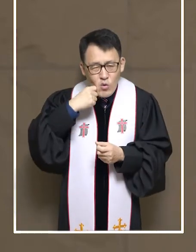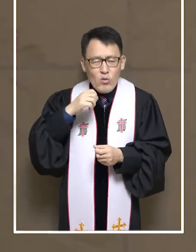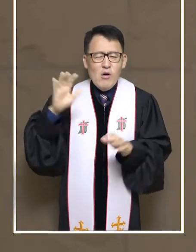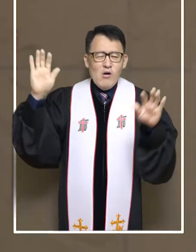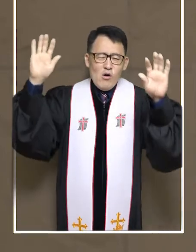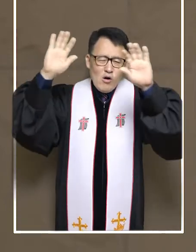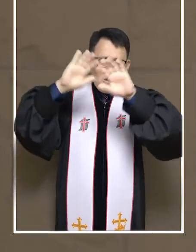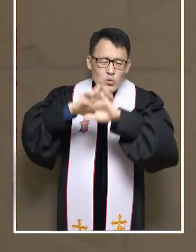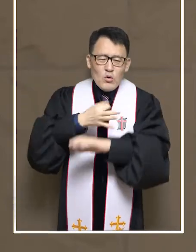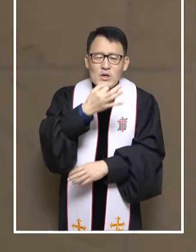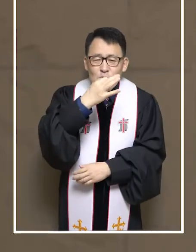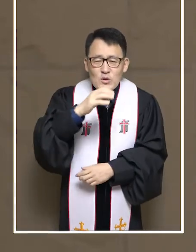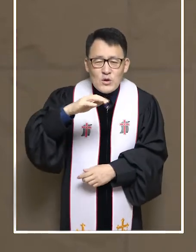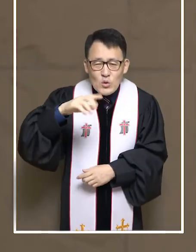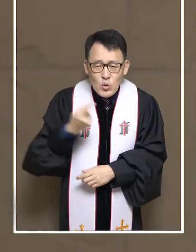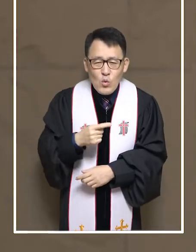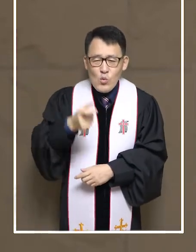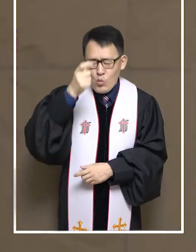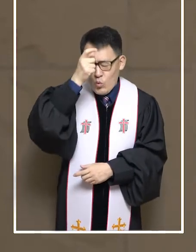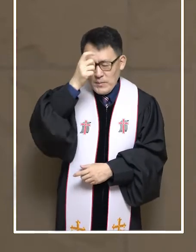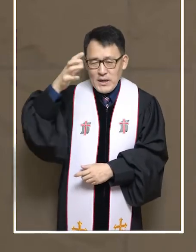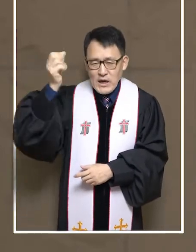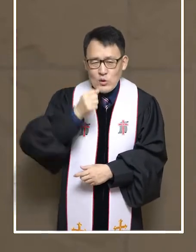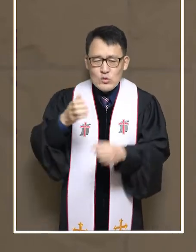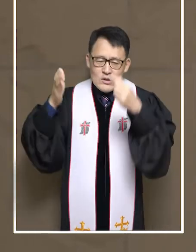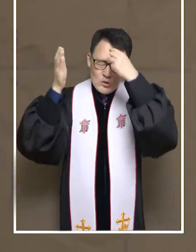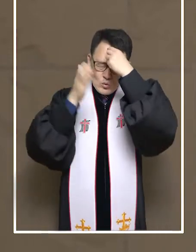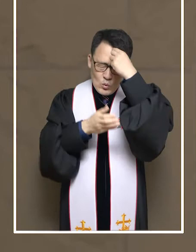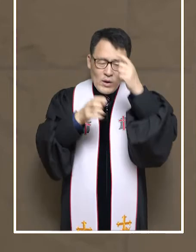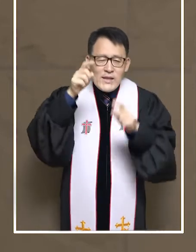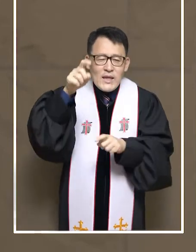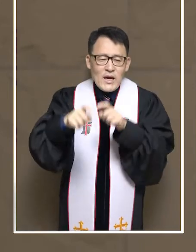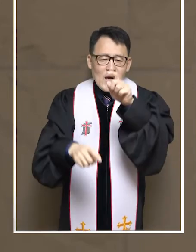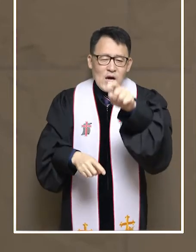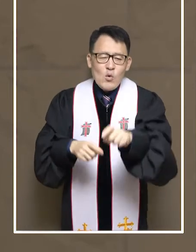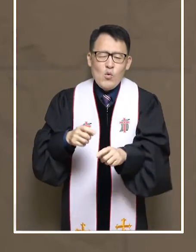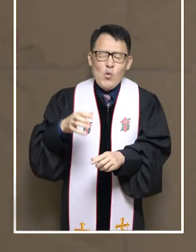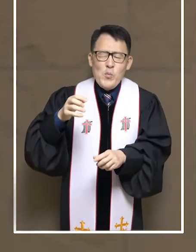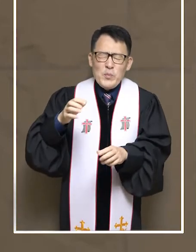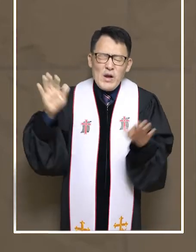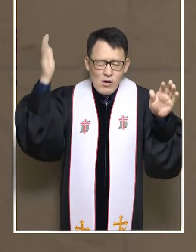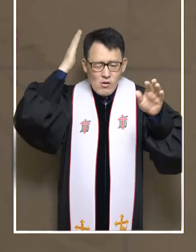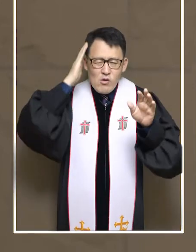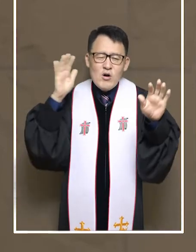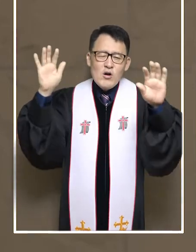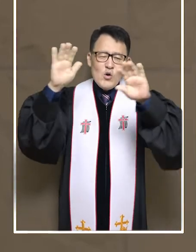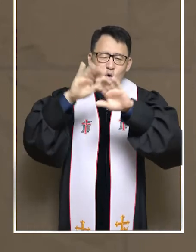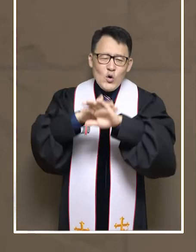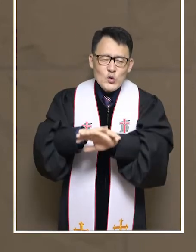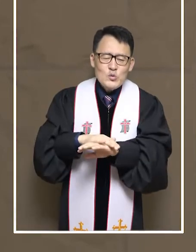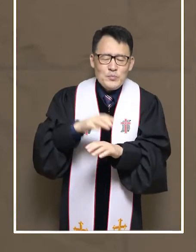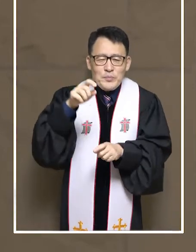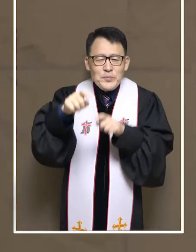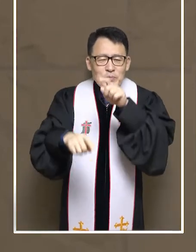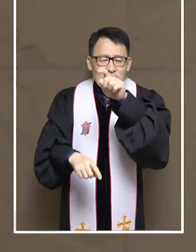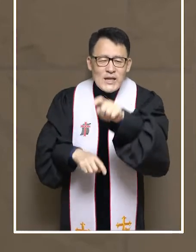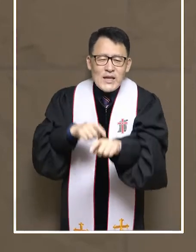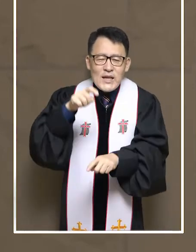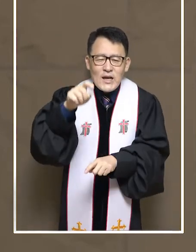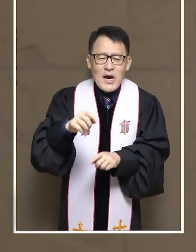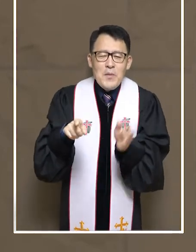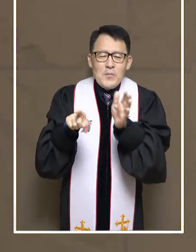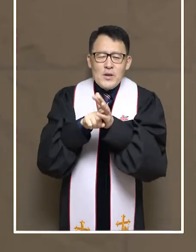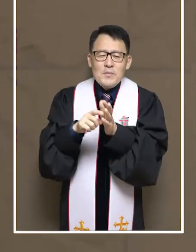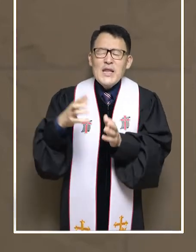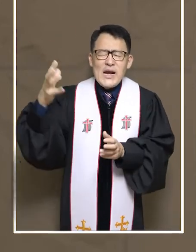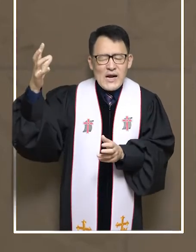어두워지고 힘들어질수록 거룩한 고집을 가지고 성도다운 올곧음으로 발음으로 우리의